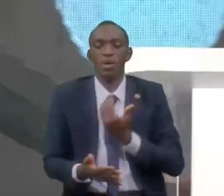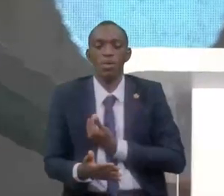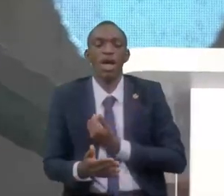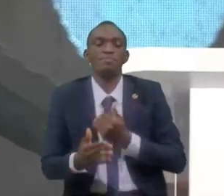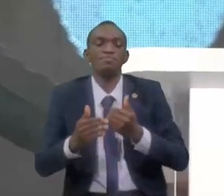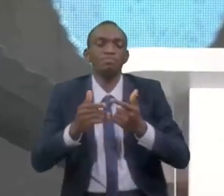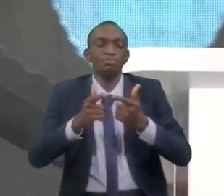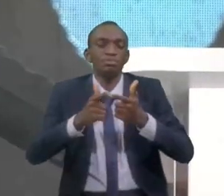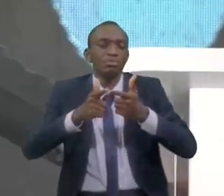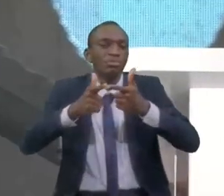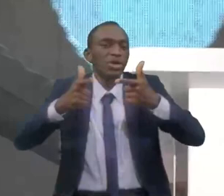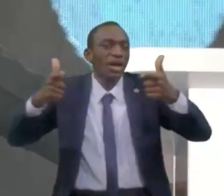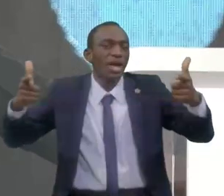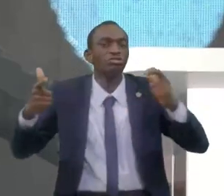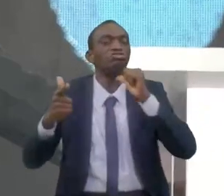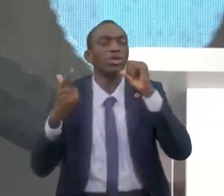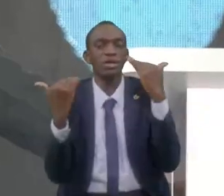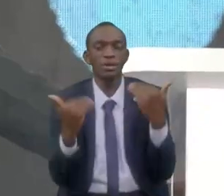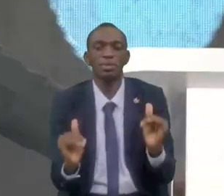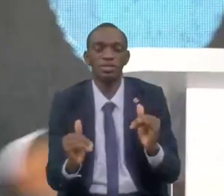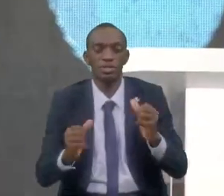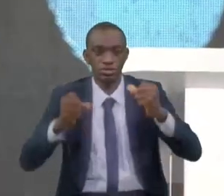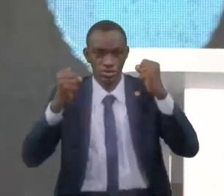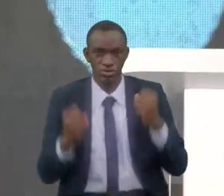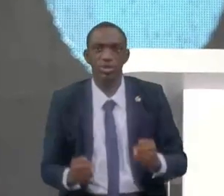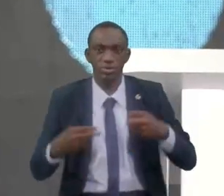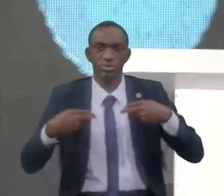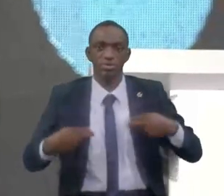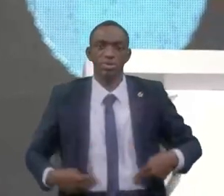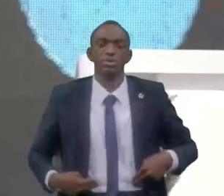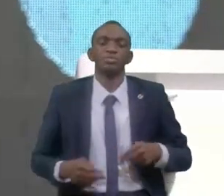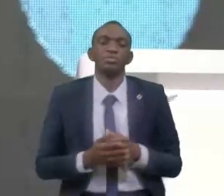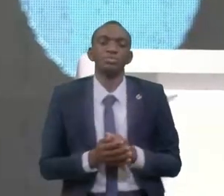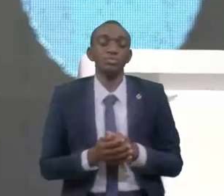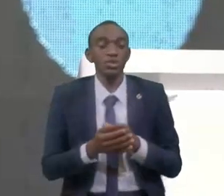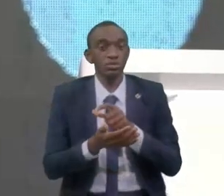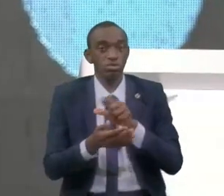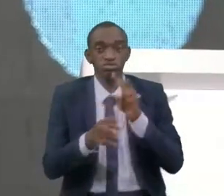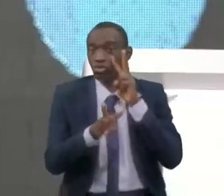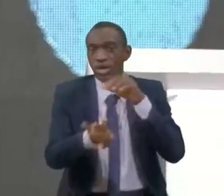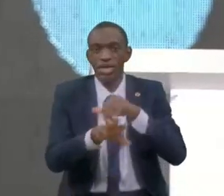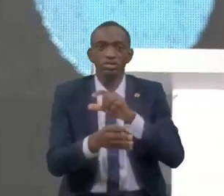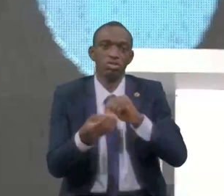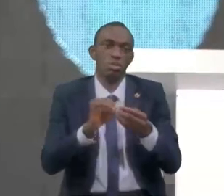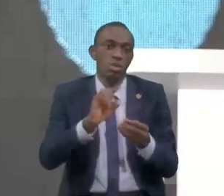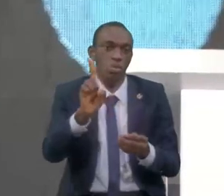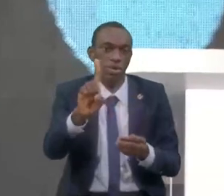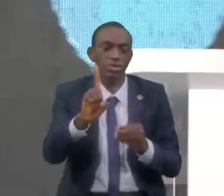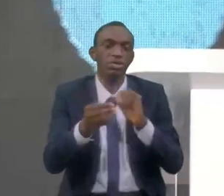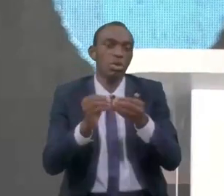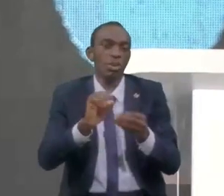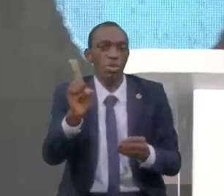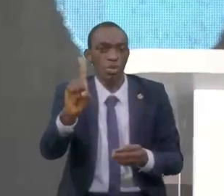La position pieuse pour notre santé bien-être, santé, bien-être